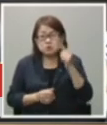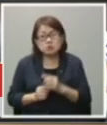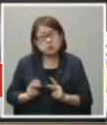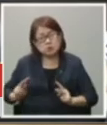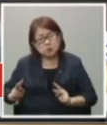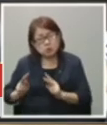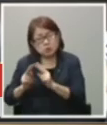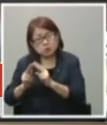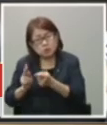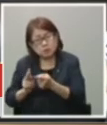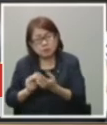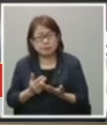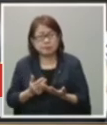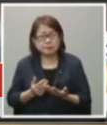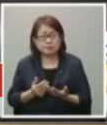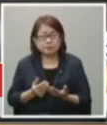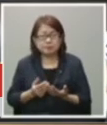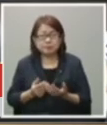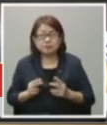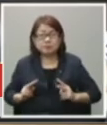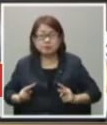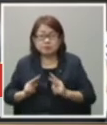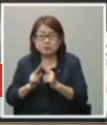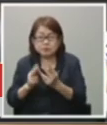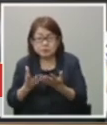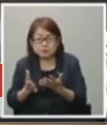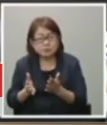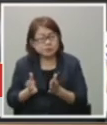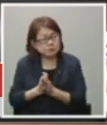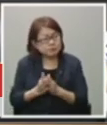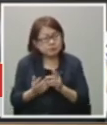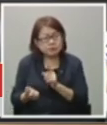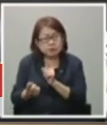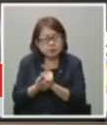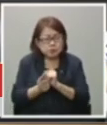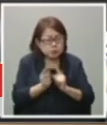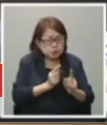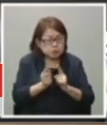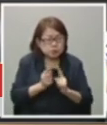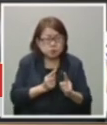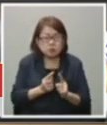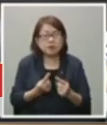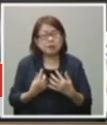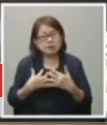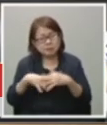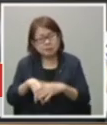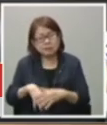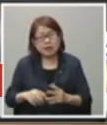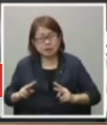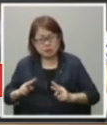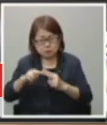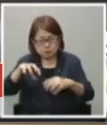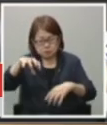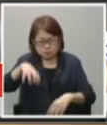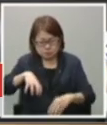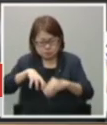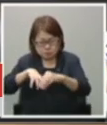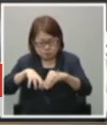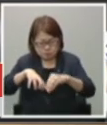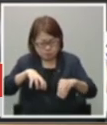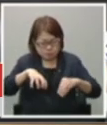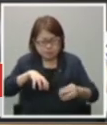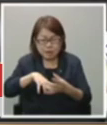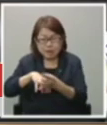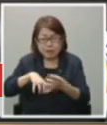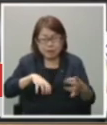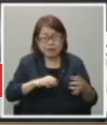งความสัมพันธ์ระหว่างการติดต่อประสานงานแต่ละกรมให้มันคล่องตัวดียิ่งขึ้นครับแต่ท่านประธานเชื่อไหม